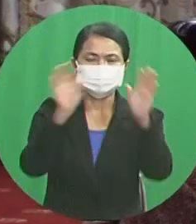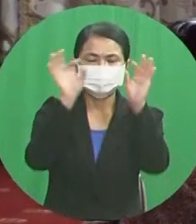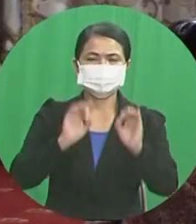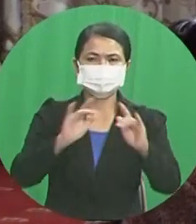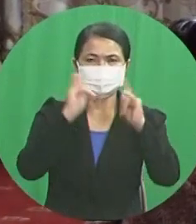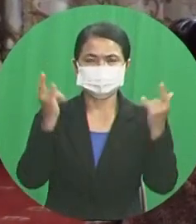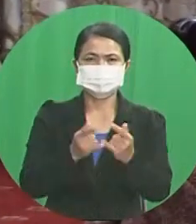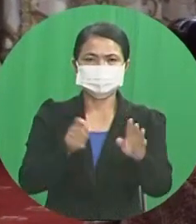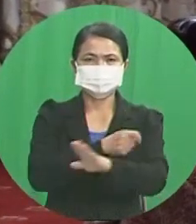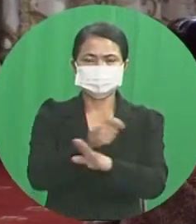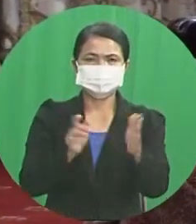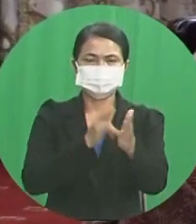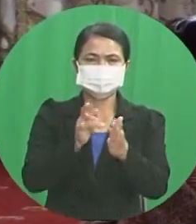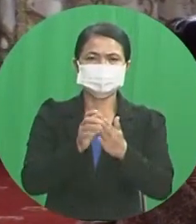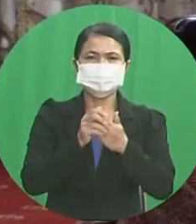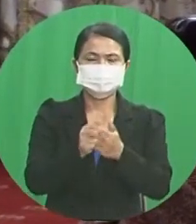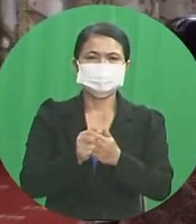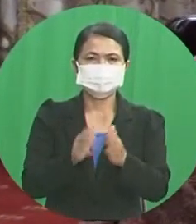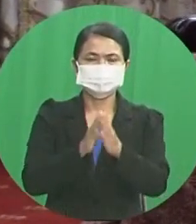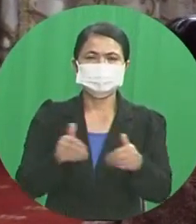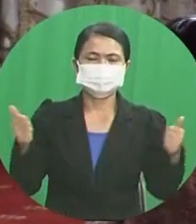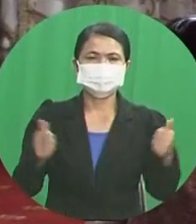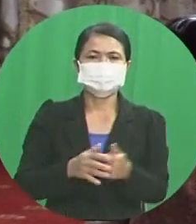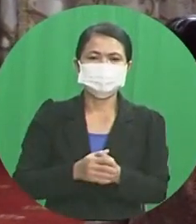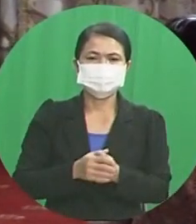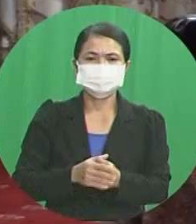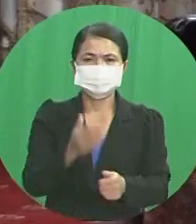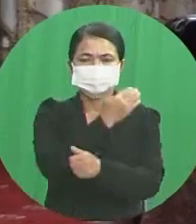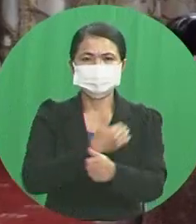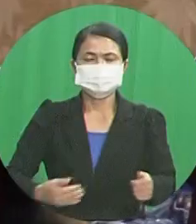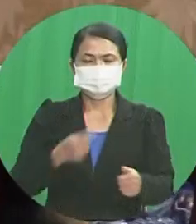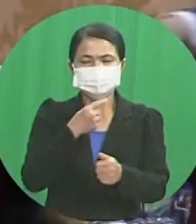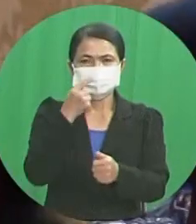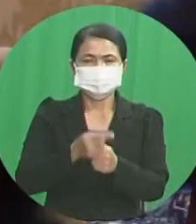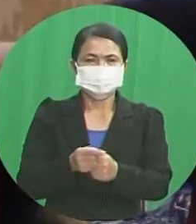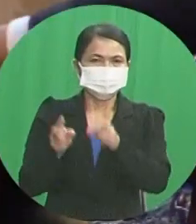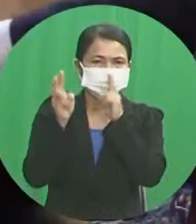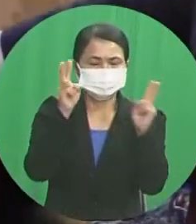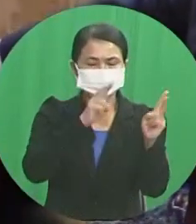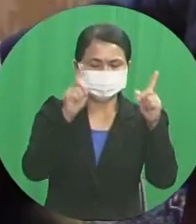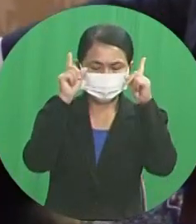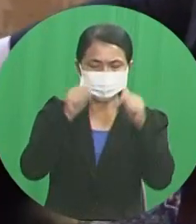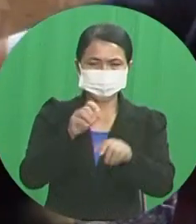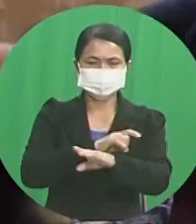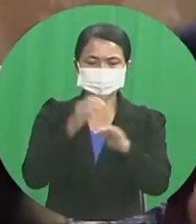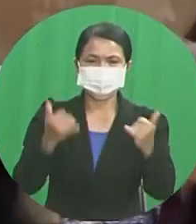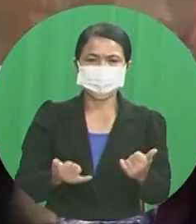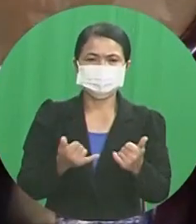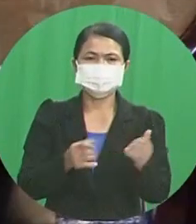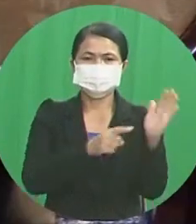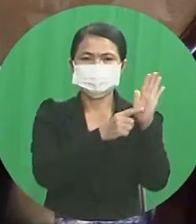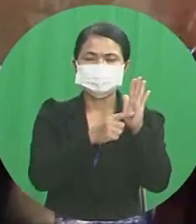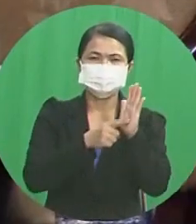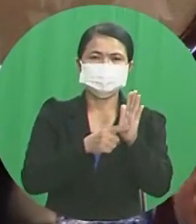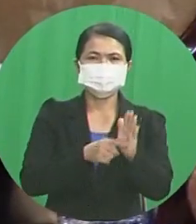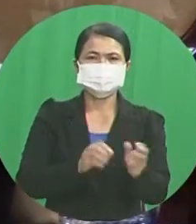ឌបករដ្ឋរដ្ឋាភិបាលនិងរដ្ឋសភាសម្ដេចបានគូបញ្ជាក់ថាទស្សនកិច្ចរបស់ឯកឧត្តមនាពេលនេះបង្ហាញពី